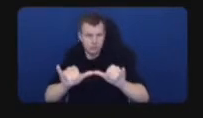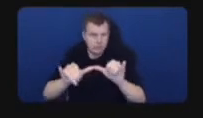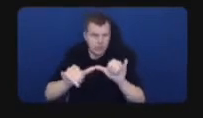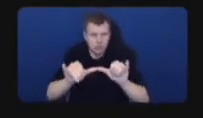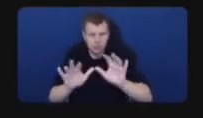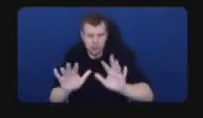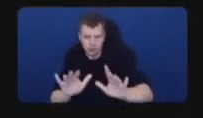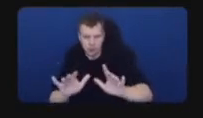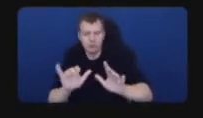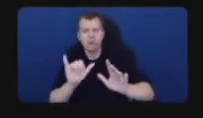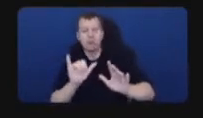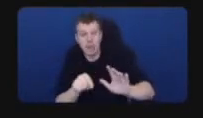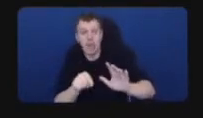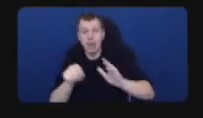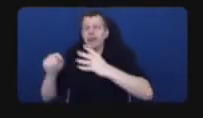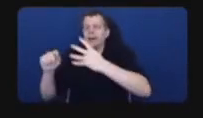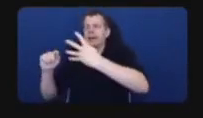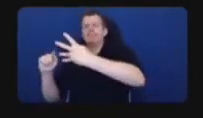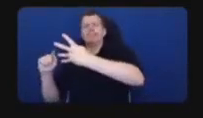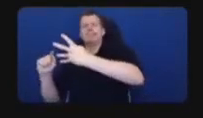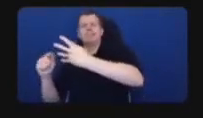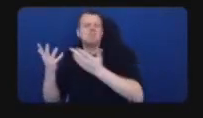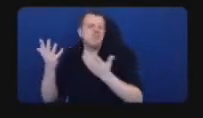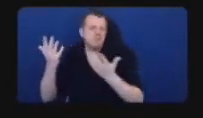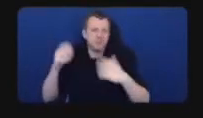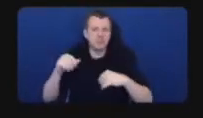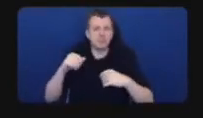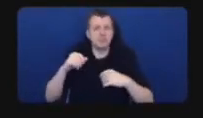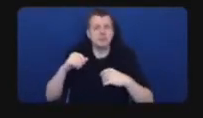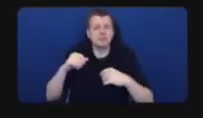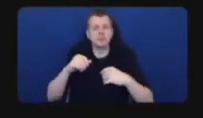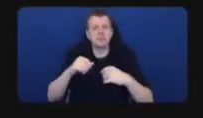是根据不一样的情况指标来规定的。